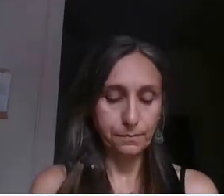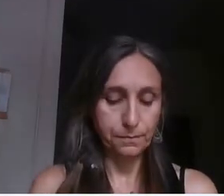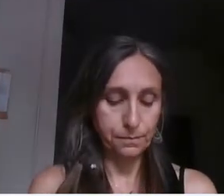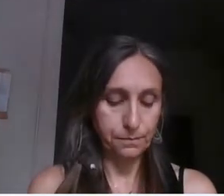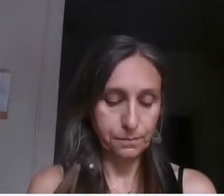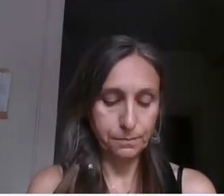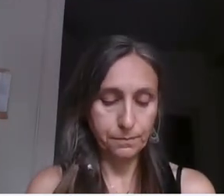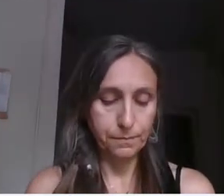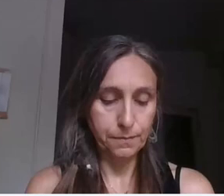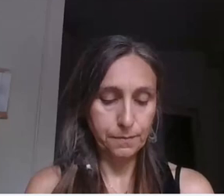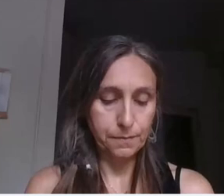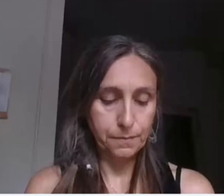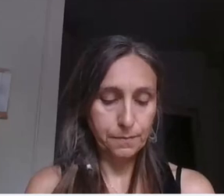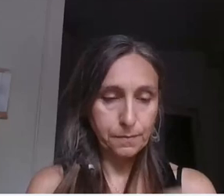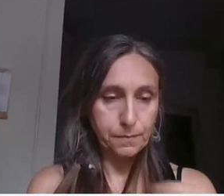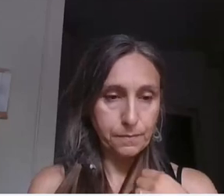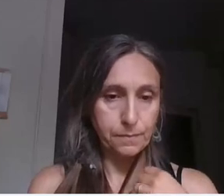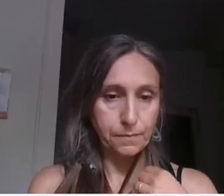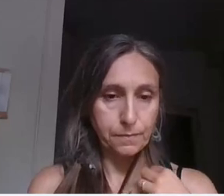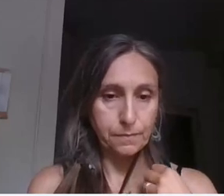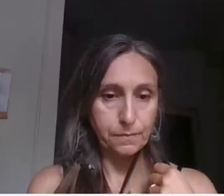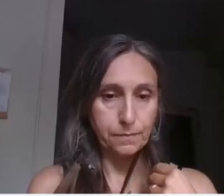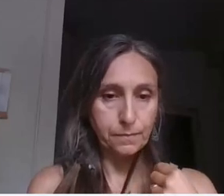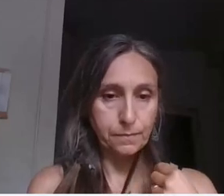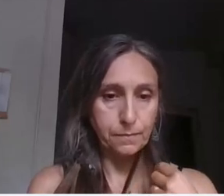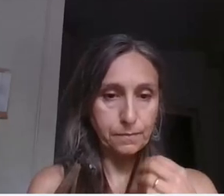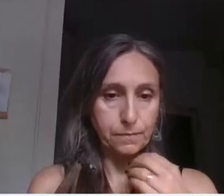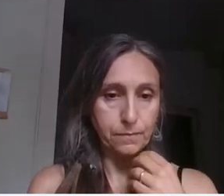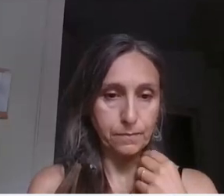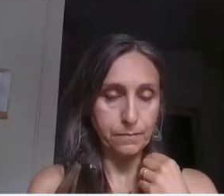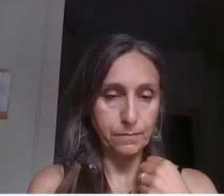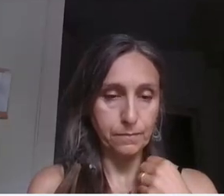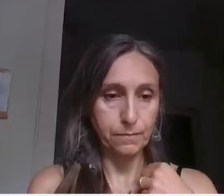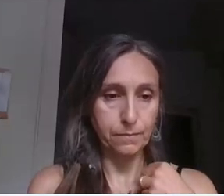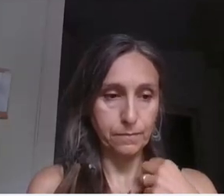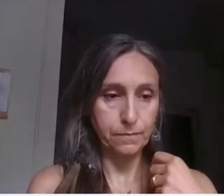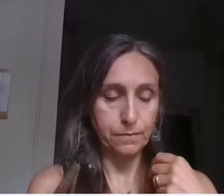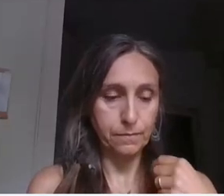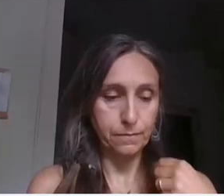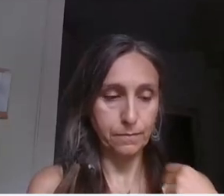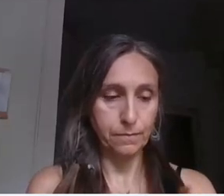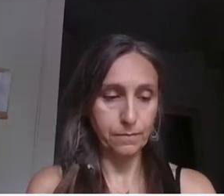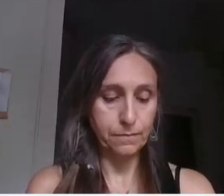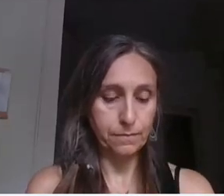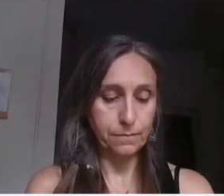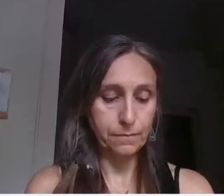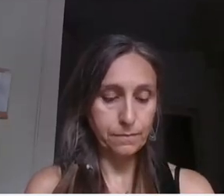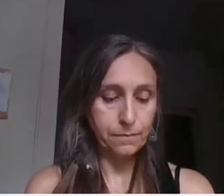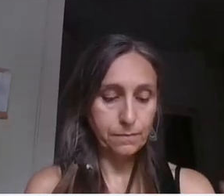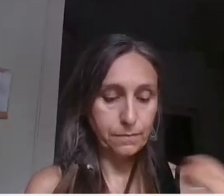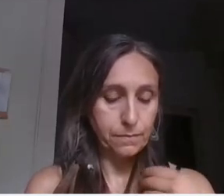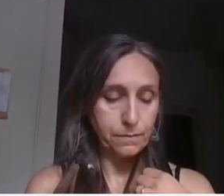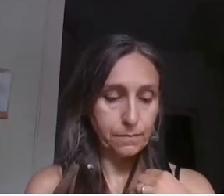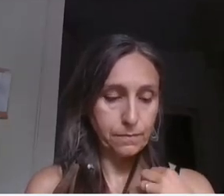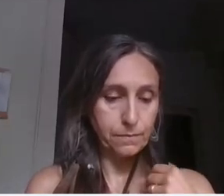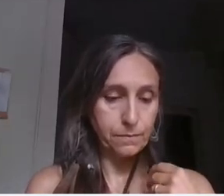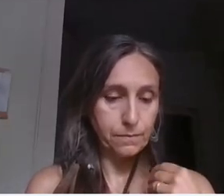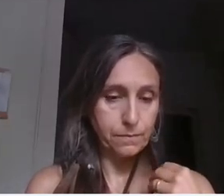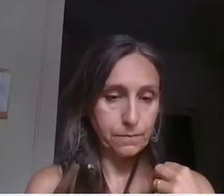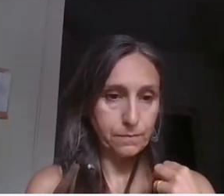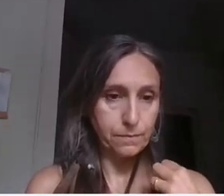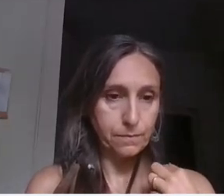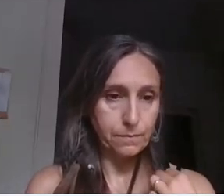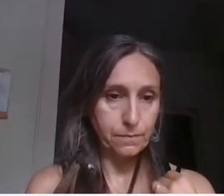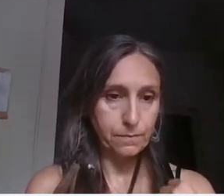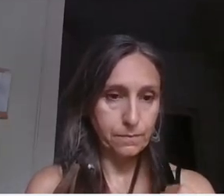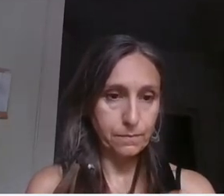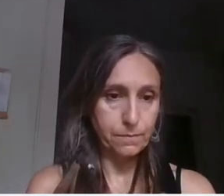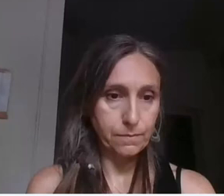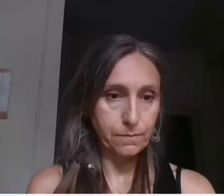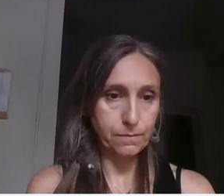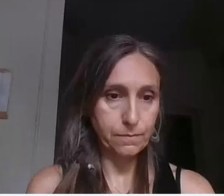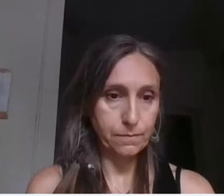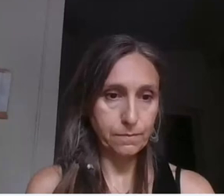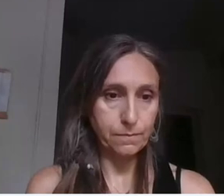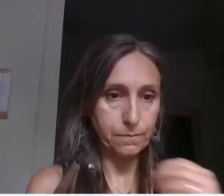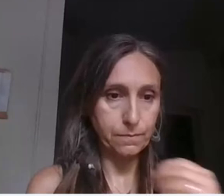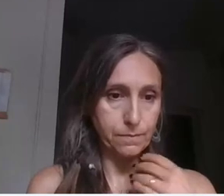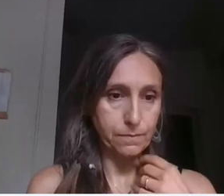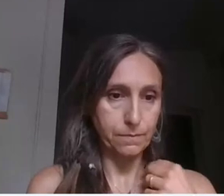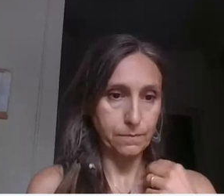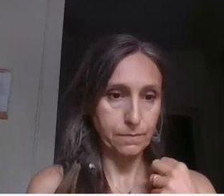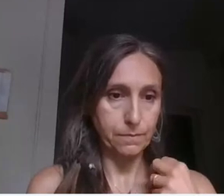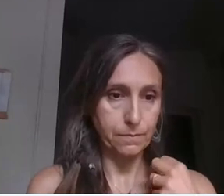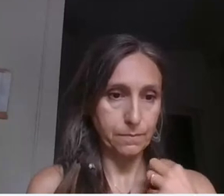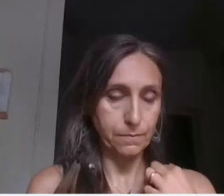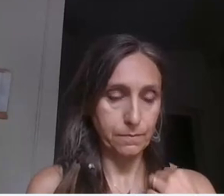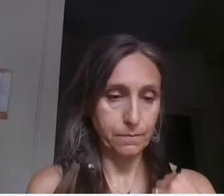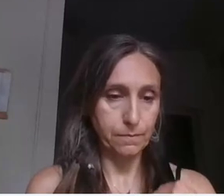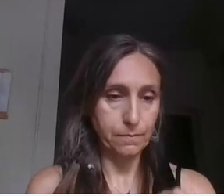un po' restio, poi però c'ha l'obbligo magari di rendere il dato aperto. Sui privati spesso